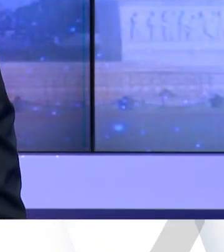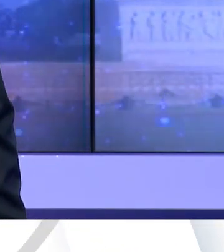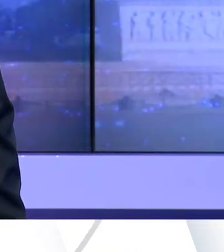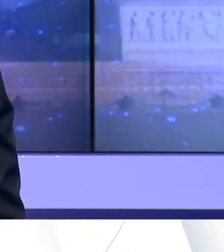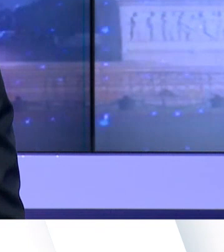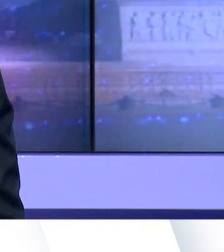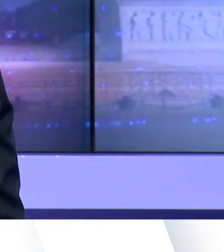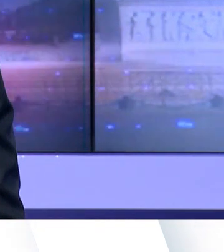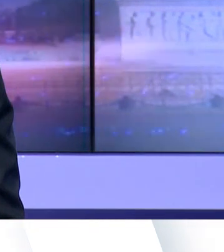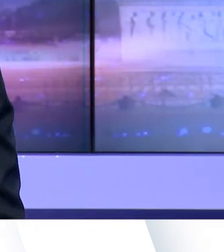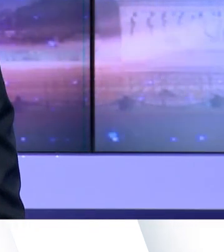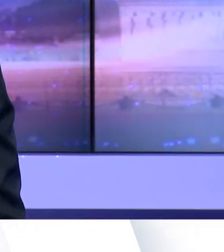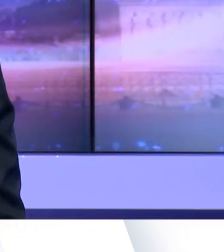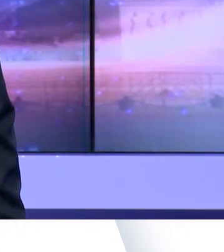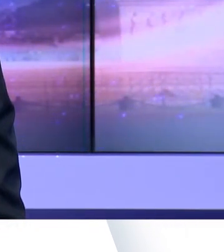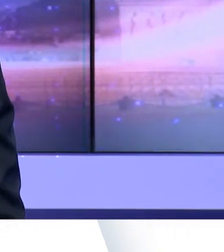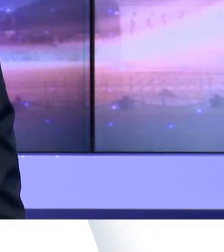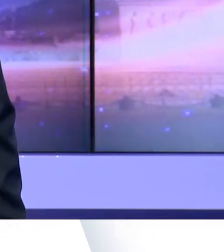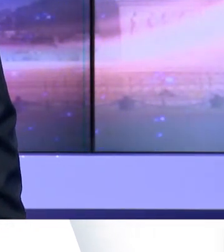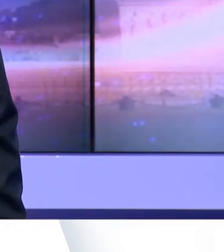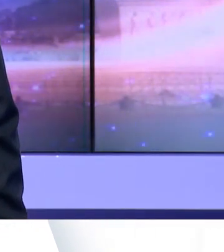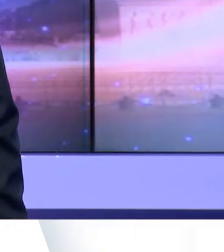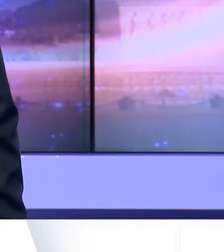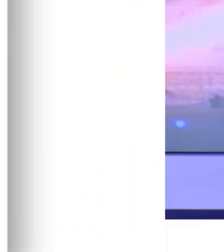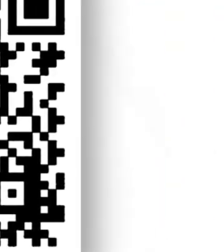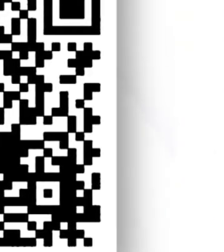YouTube มติชนทีวีเพียงแ่สแร์ QR Code ได้เลยครับ